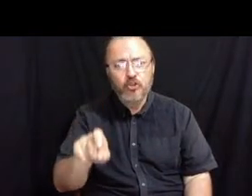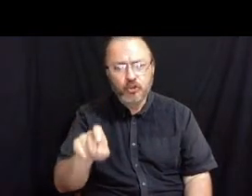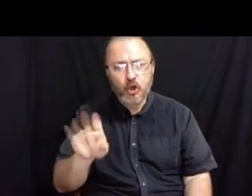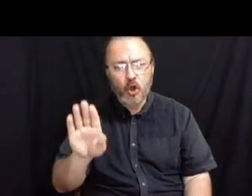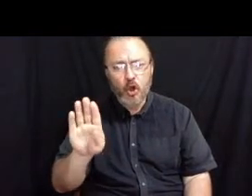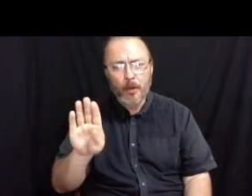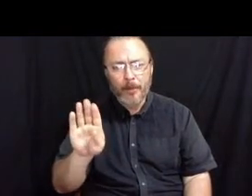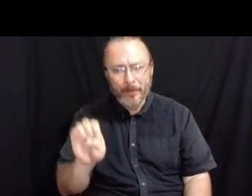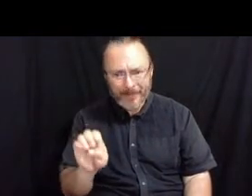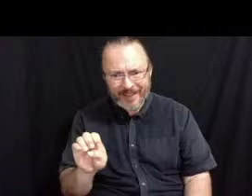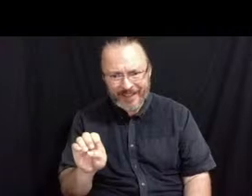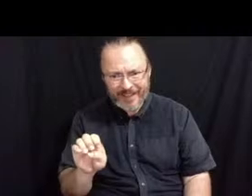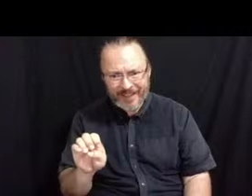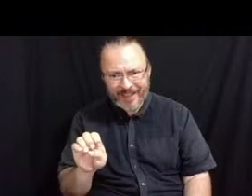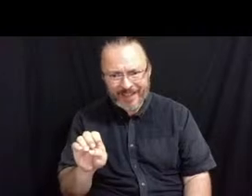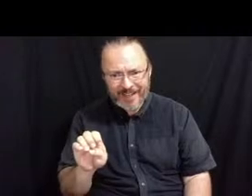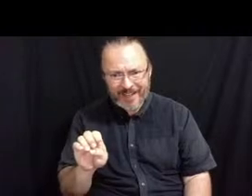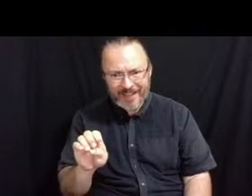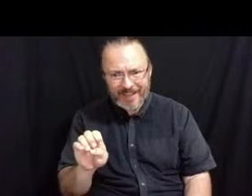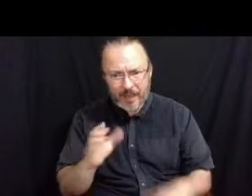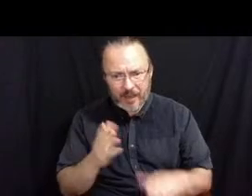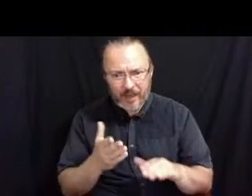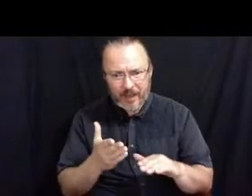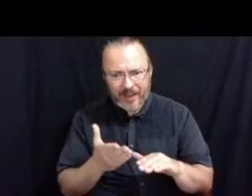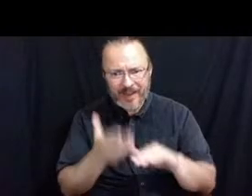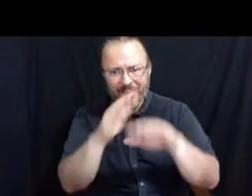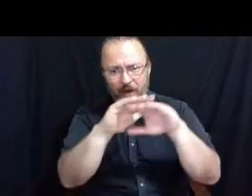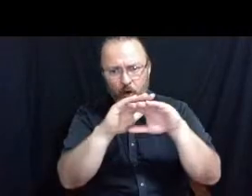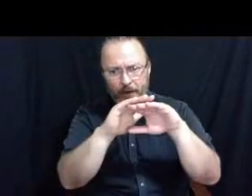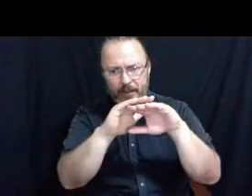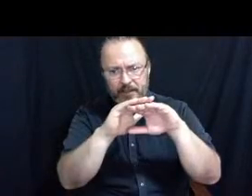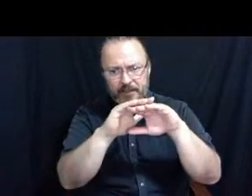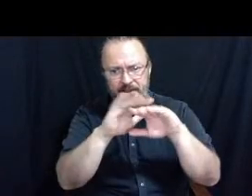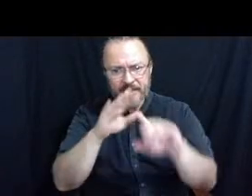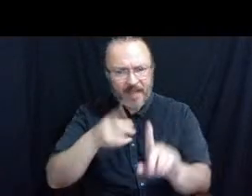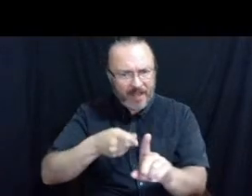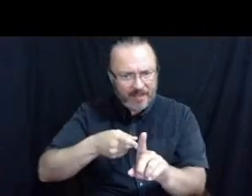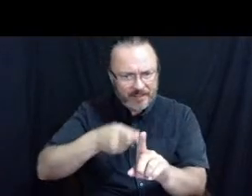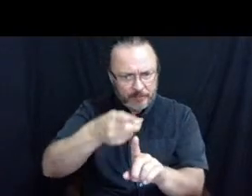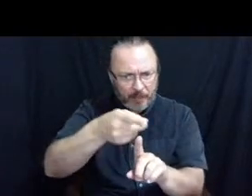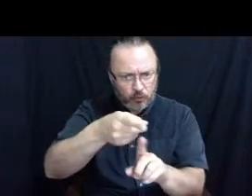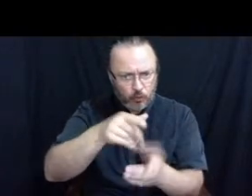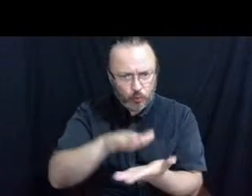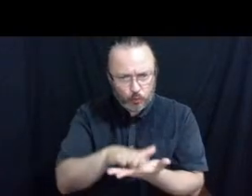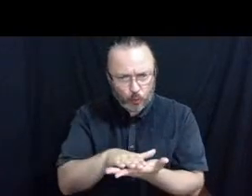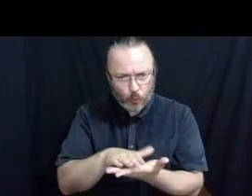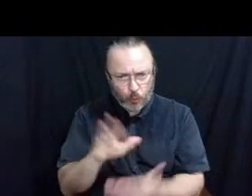Mais je pense qu'il faut aussi augmenter le nombre d'écoles